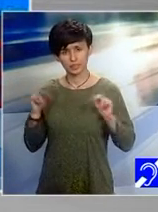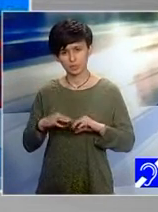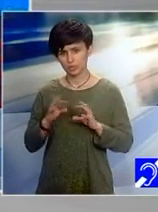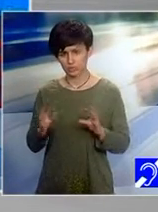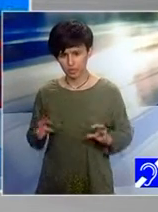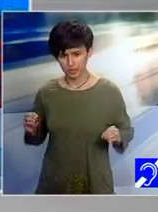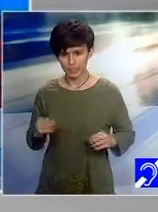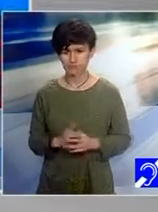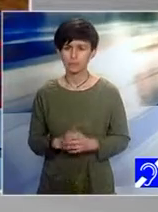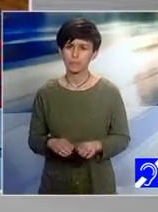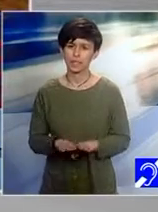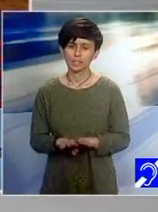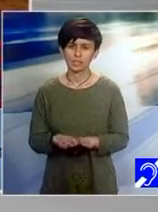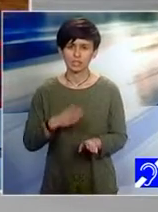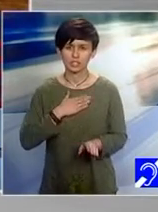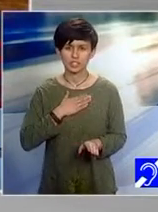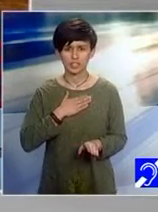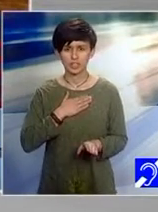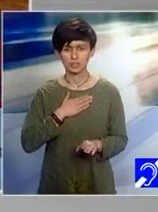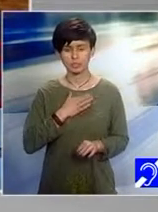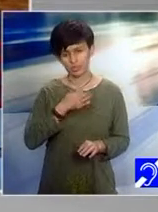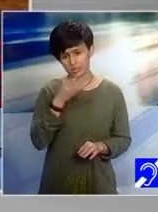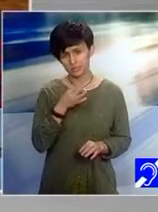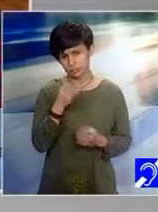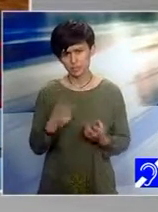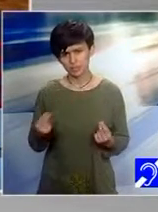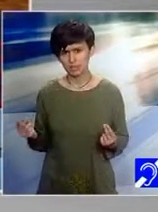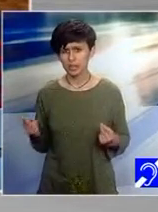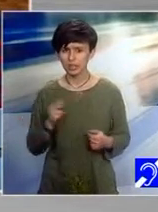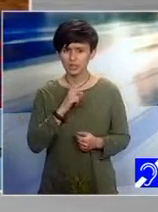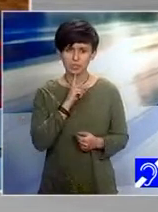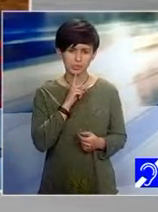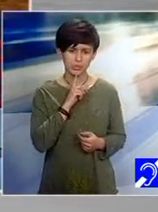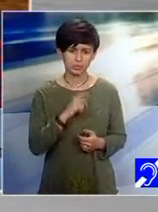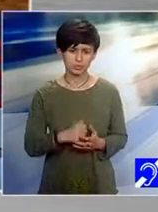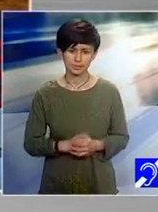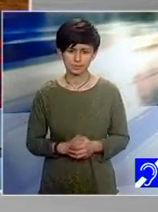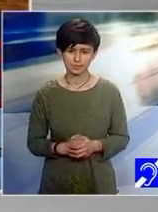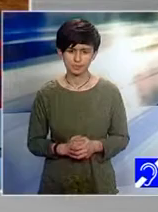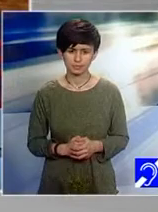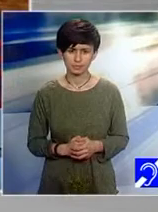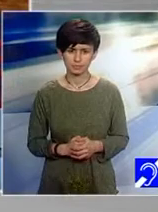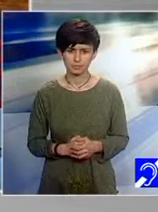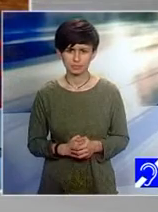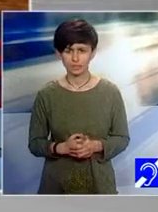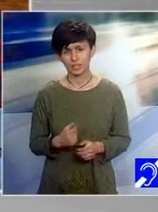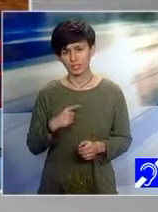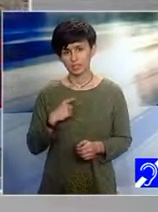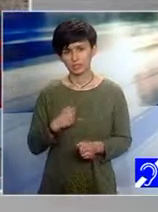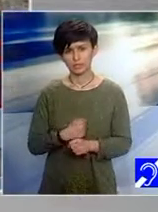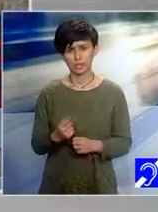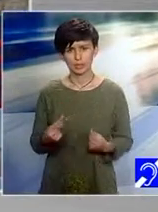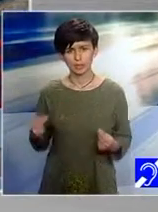obicei, colegi de-ai mei dau astfel de nume, de la Garabeti Brăileanu, la Ana Aslan și la foarte mulți despre care nu se știa și nu se